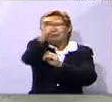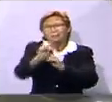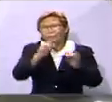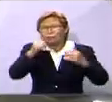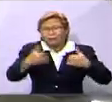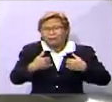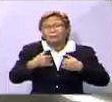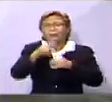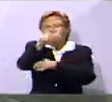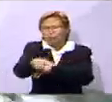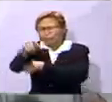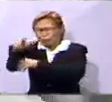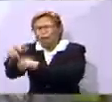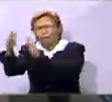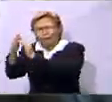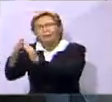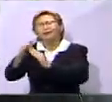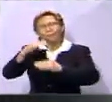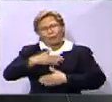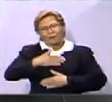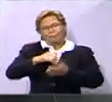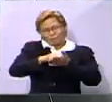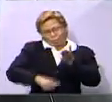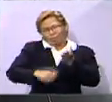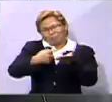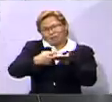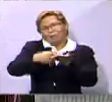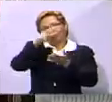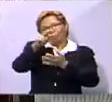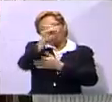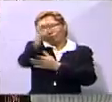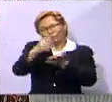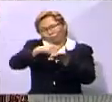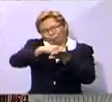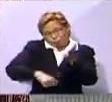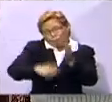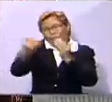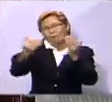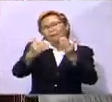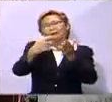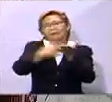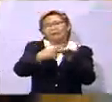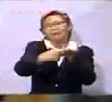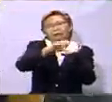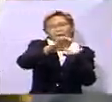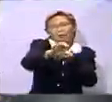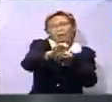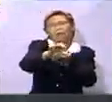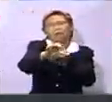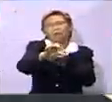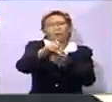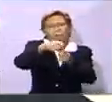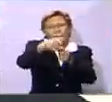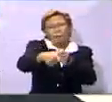para pengguna rel bandar masih boleh menikmati potongan harga tiket sebanyak 20% berbanding tambang tunai dengan menggunakan mod